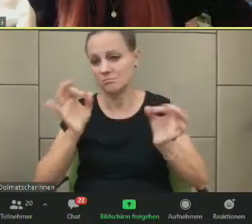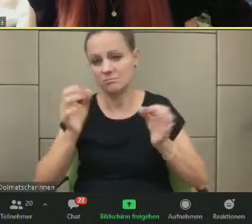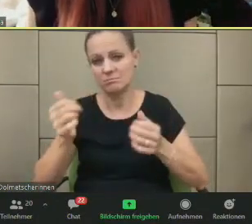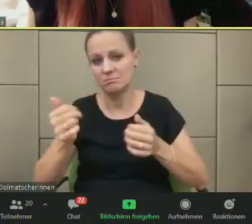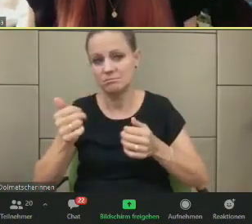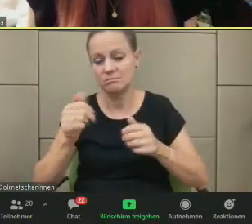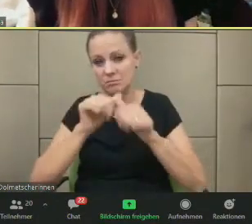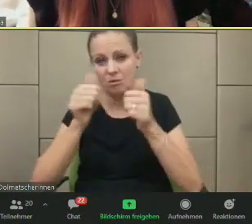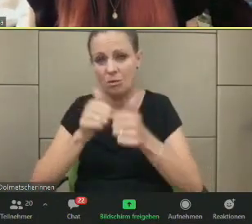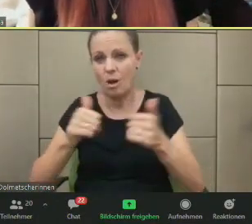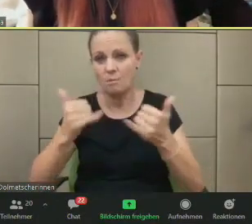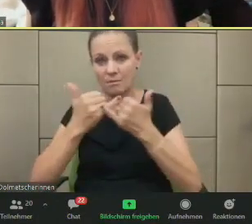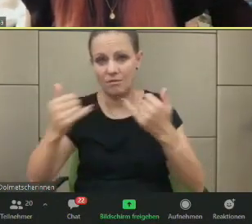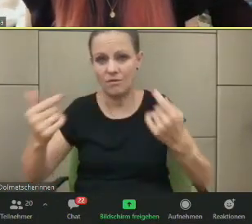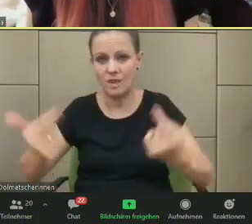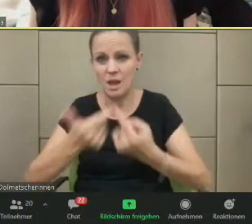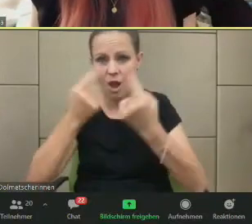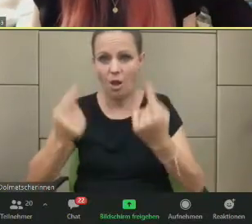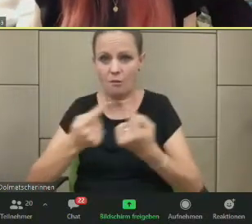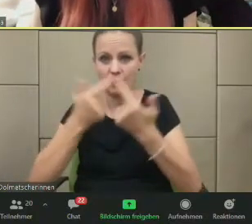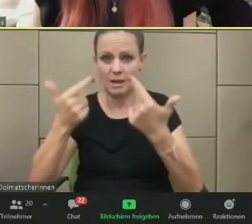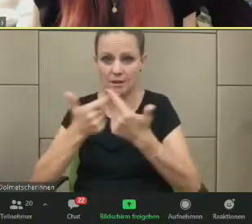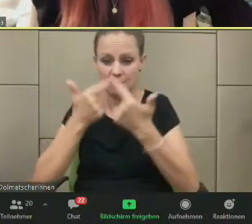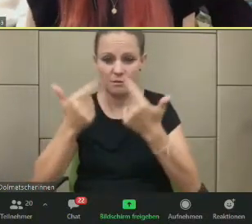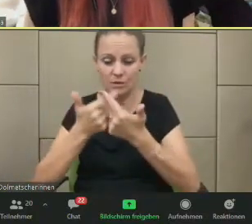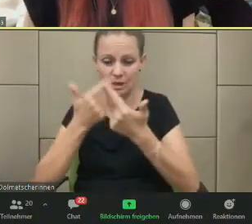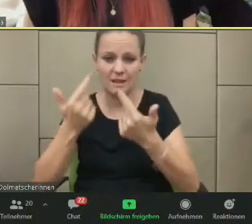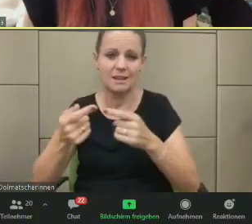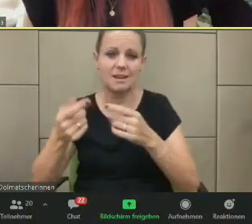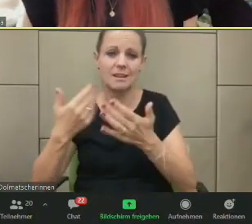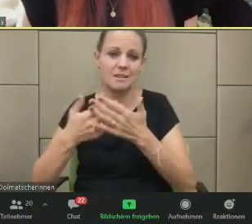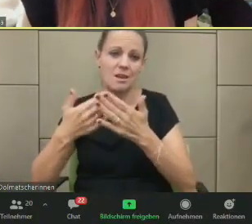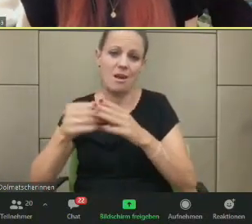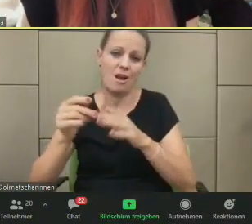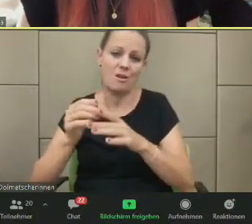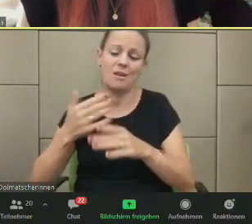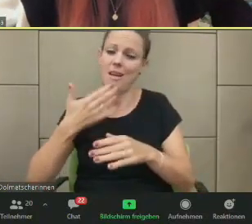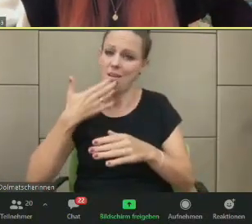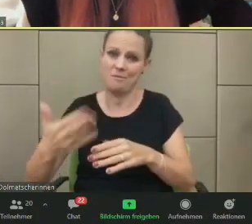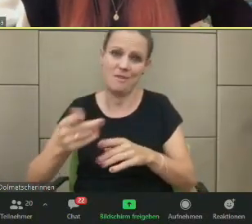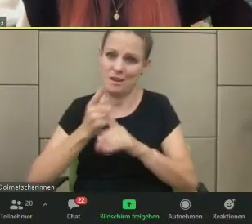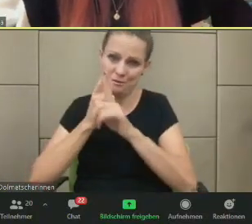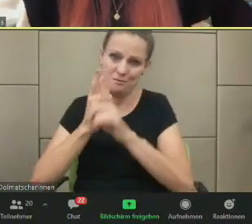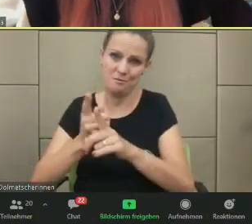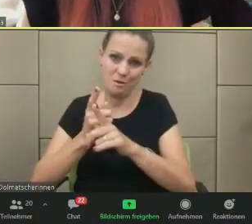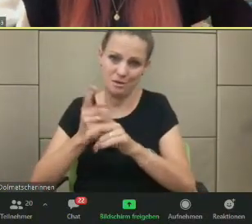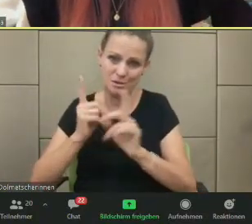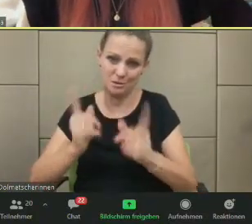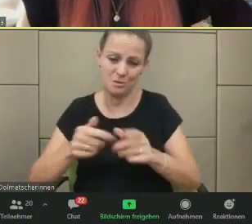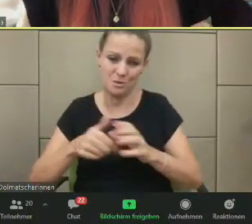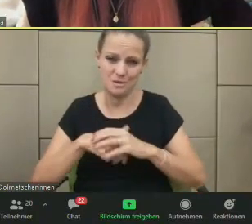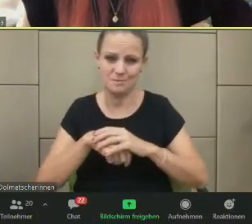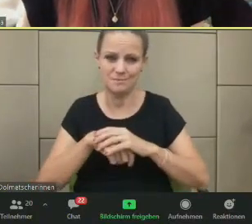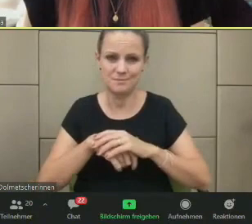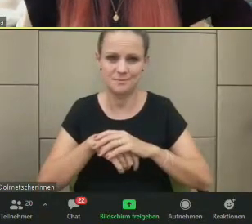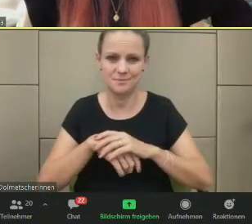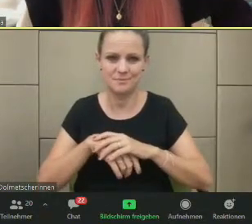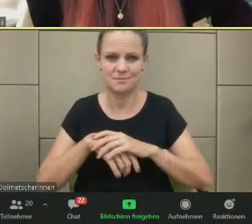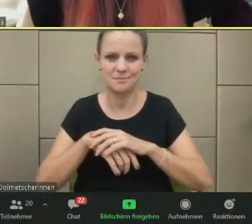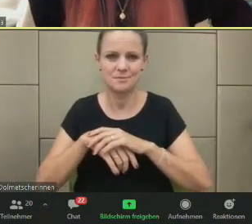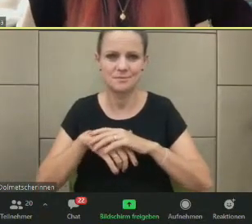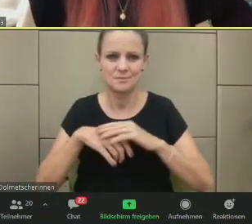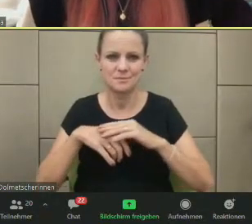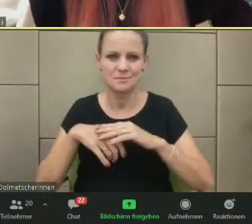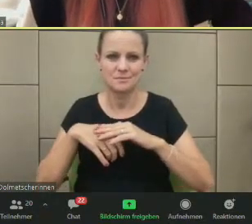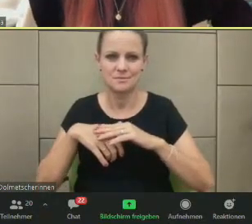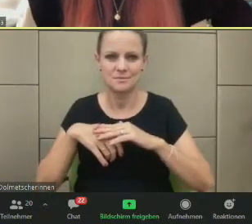über diese Themen aufzuklären. Also auch eine große Follow-Empfehlung von mir ist der Raul.